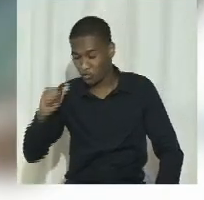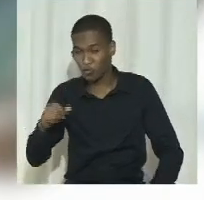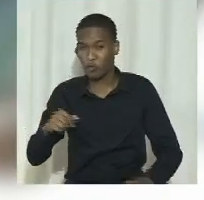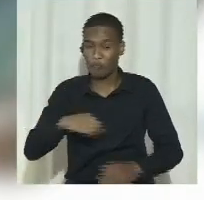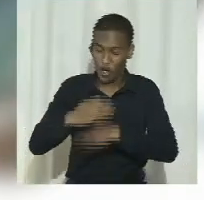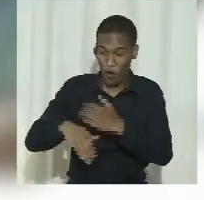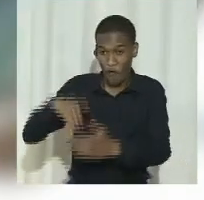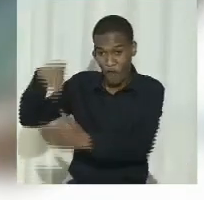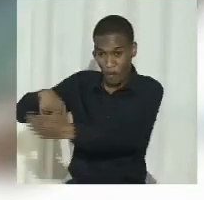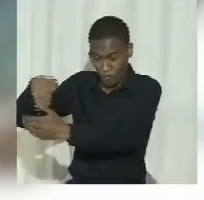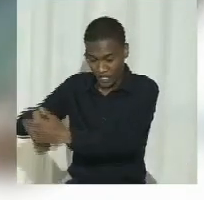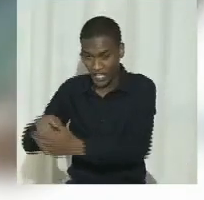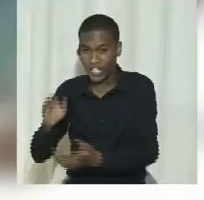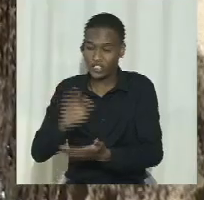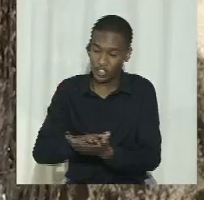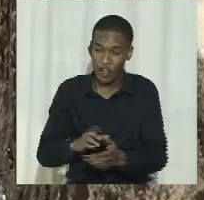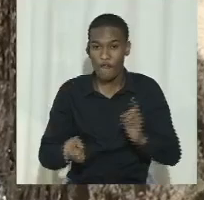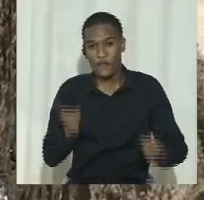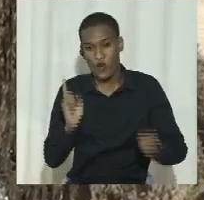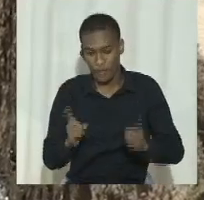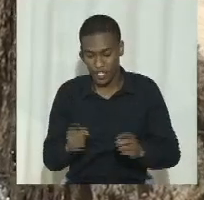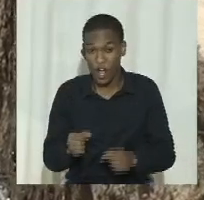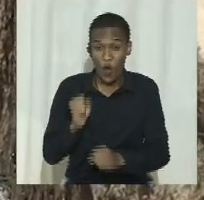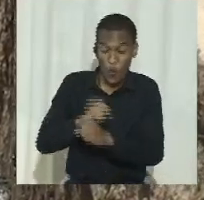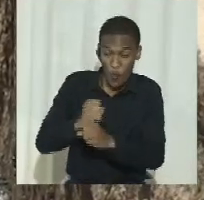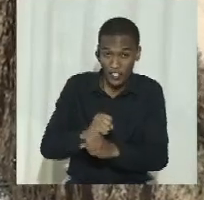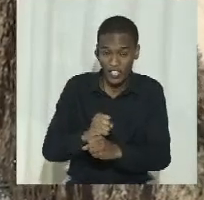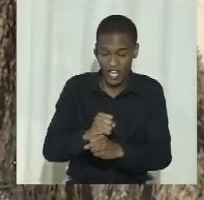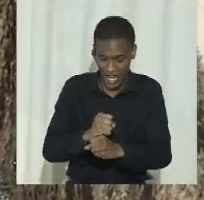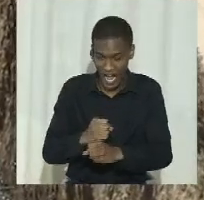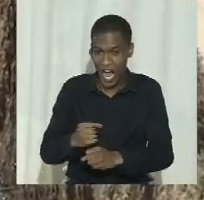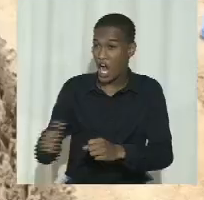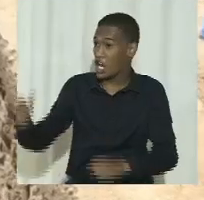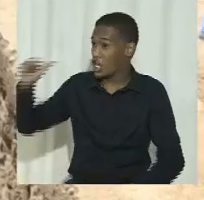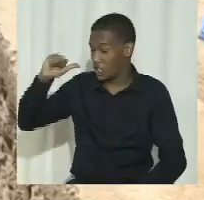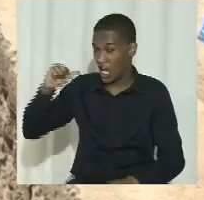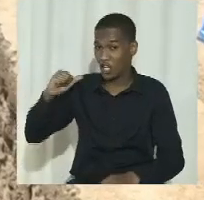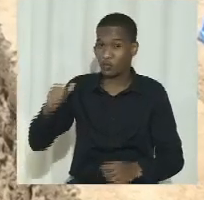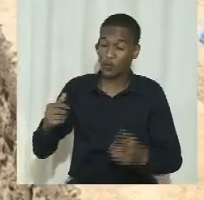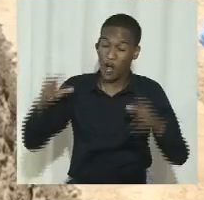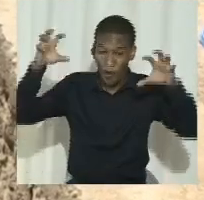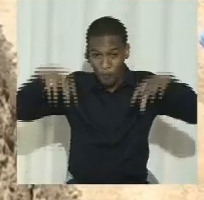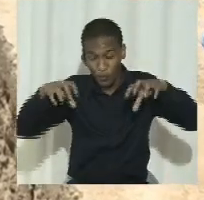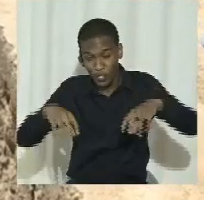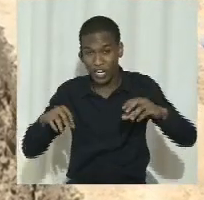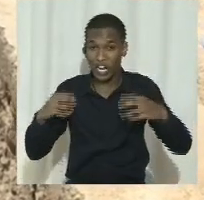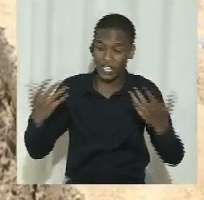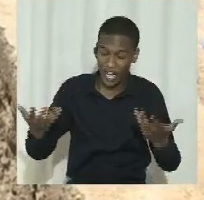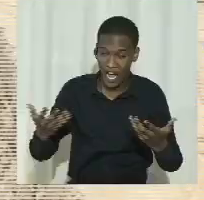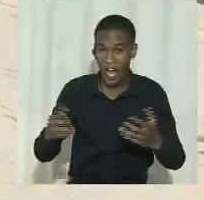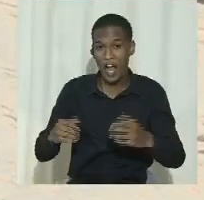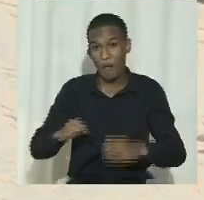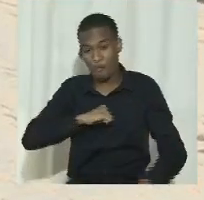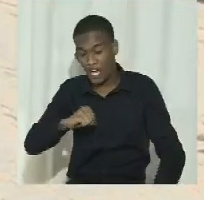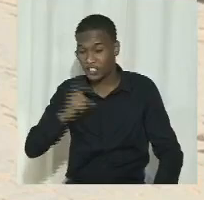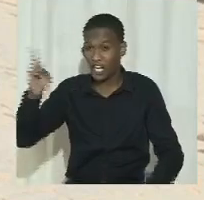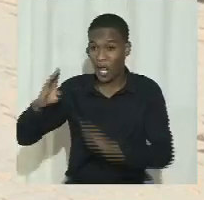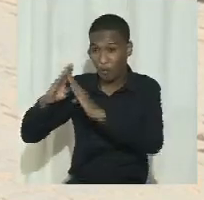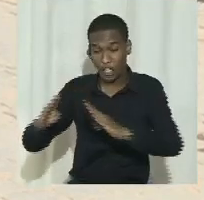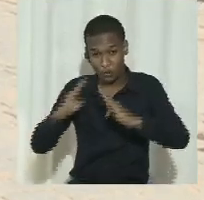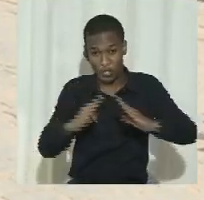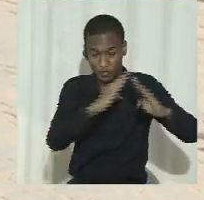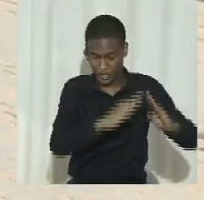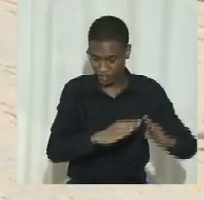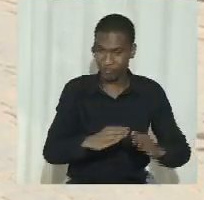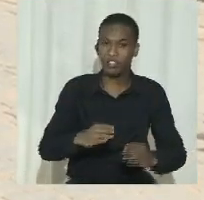amin'ny manodidina. Rano avy nampiasaina isan-tokantrano sy ranonorana amin'ny fotoam-pahavaratra no hangonina ho karakaraina